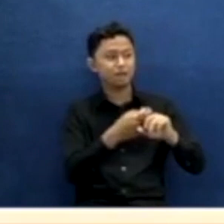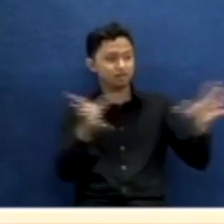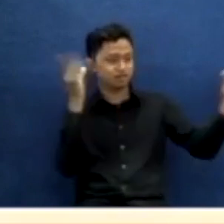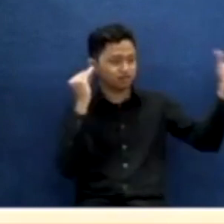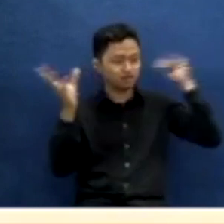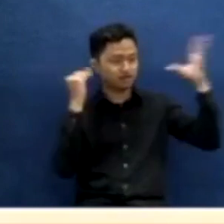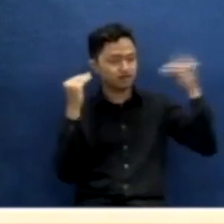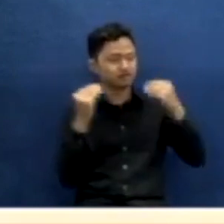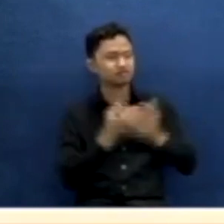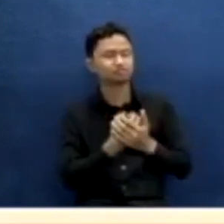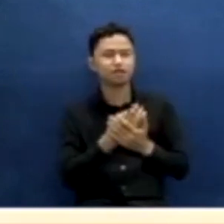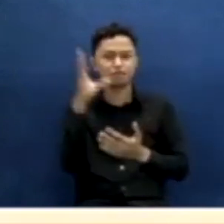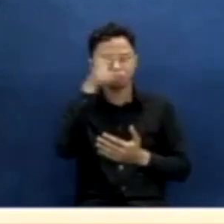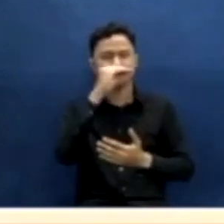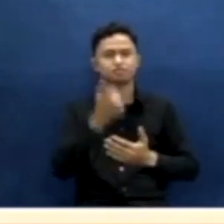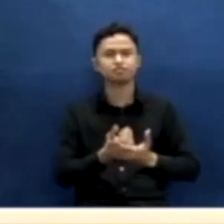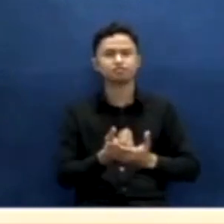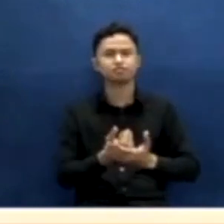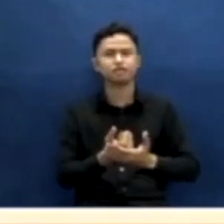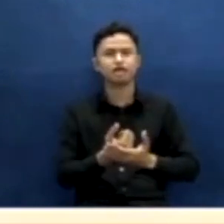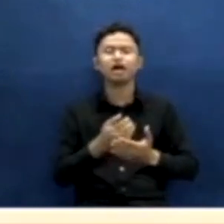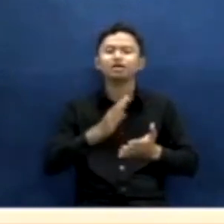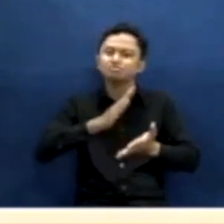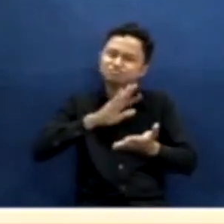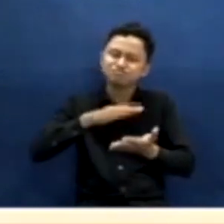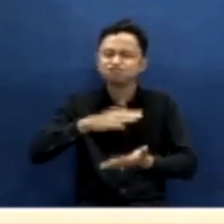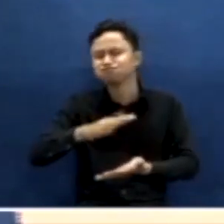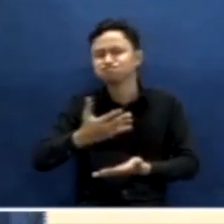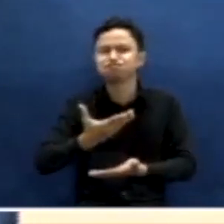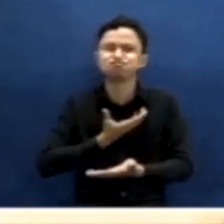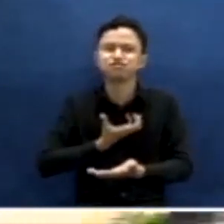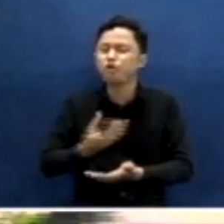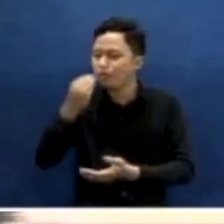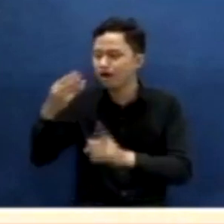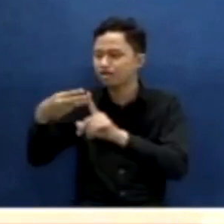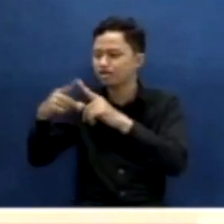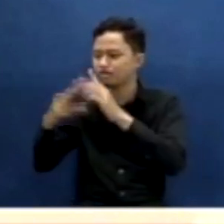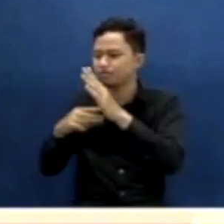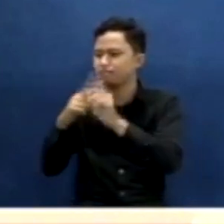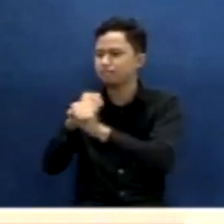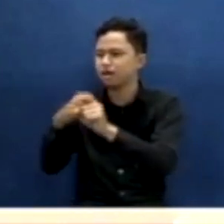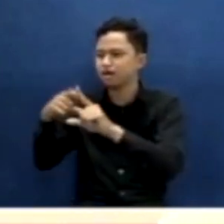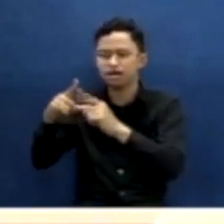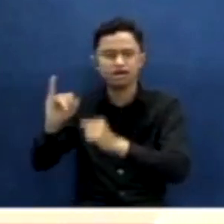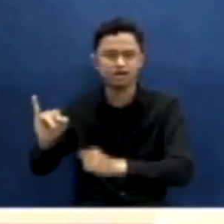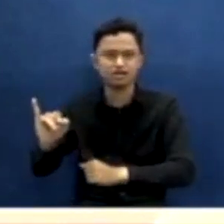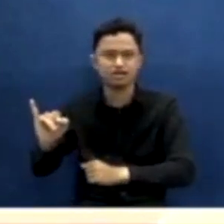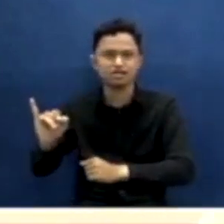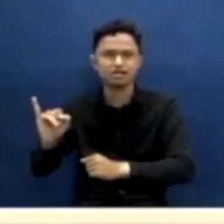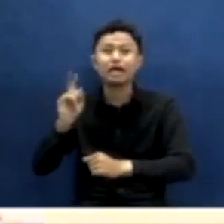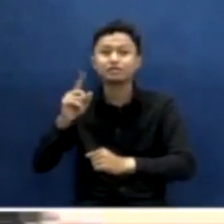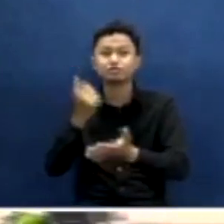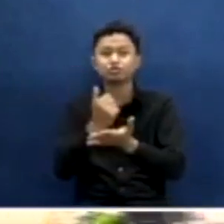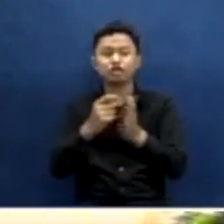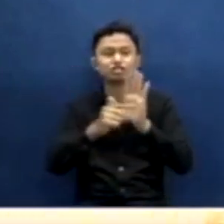itu,mereka hampirkembalimembolehkanmemakanbangkai daninginmemakanbangkai lagisetelahturunnyaSurah Al-Maidah.